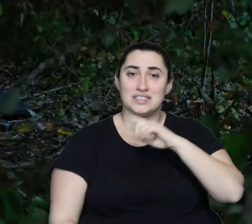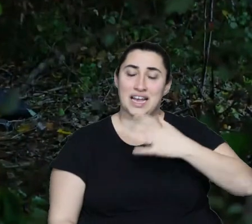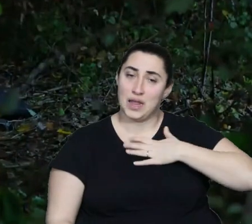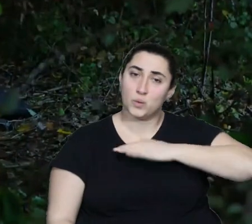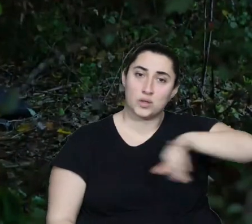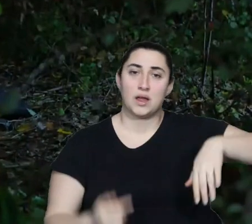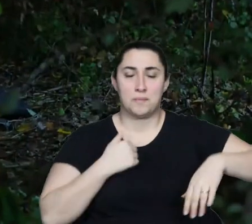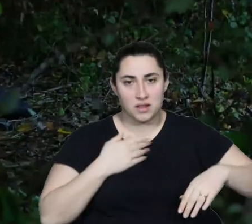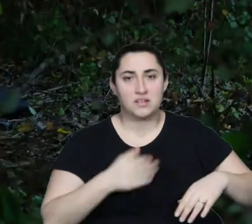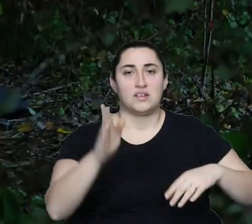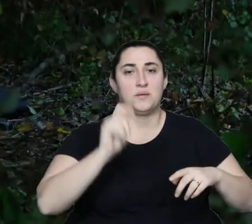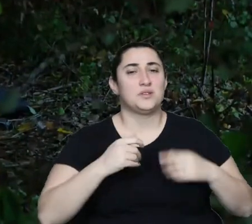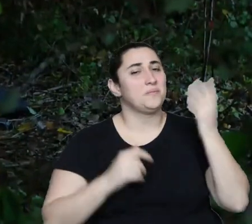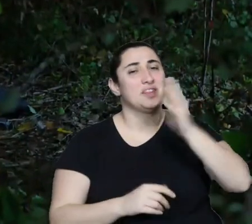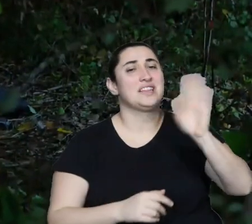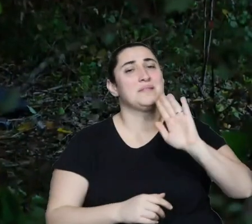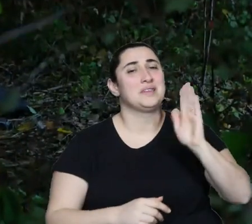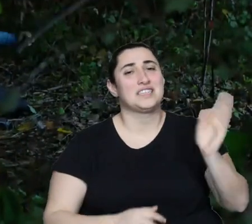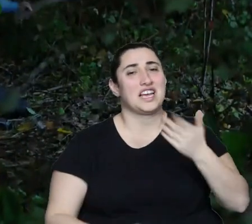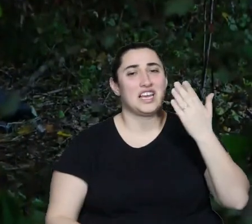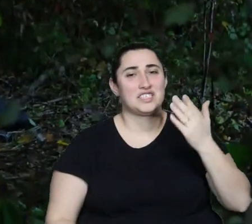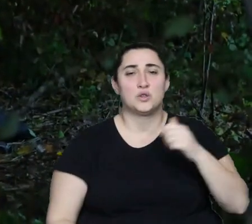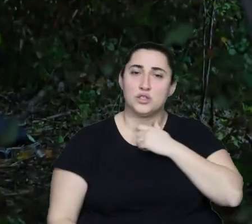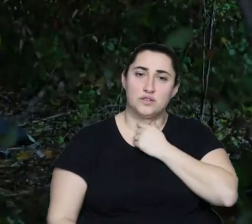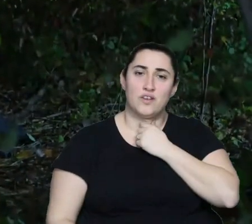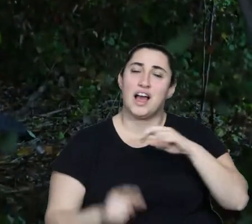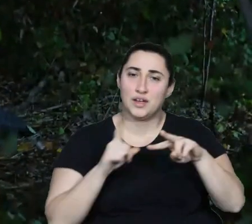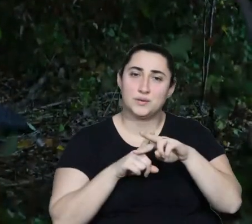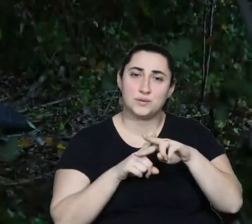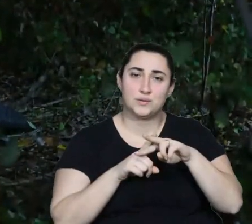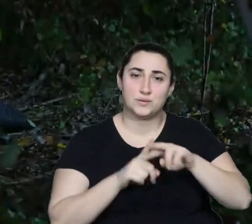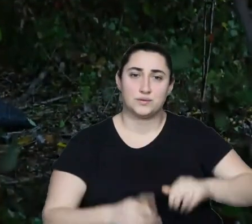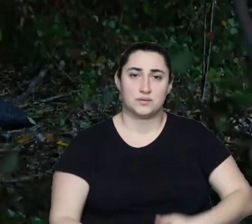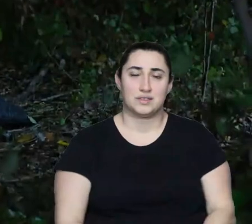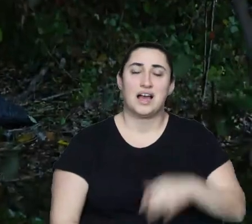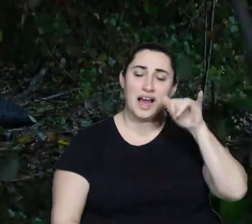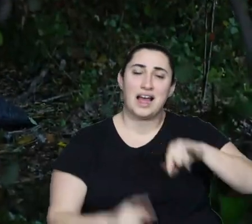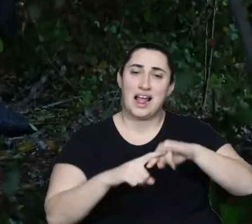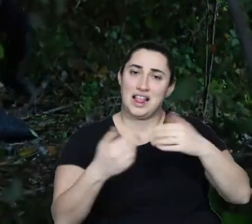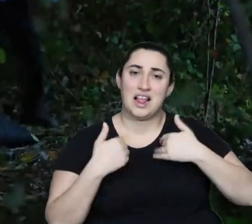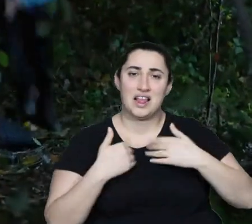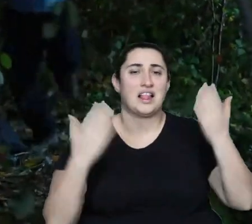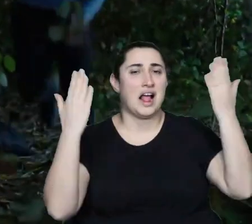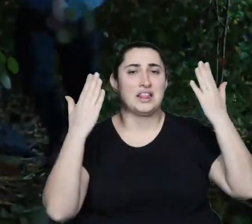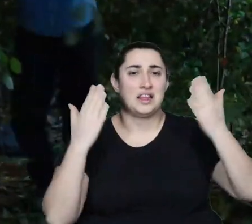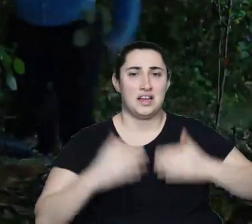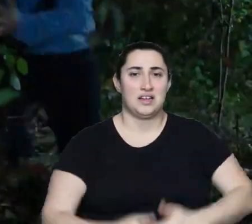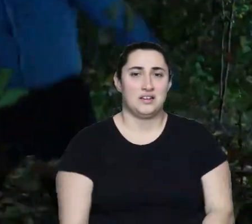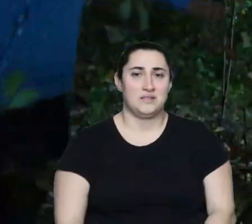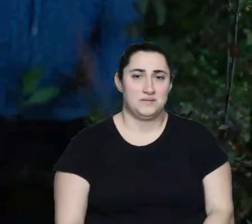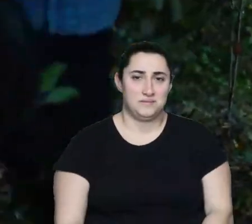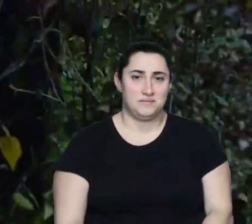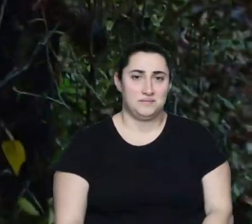Sen kendini koru, ben kendimi atacağım. Gitmeseydin keşke. Lütfen. Aysun. Hakkını helal et. Allah! Eline bir odun